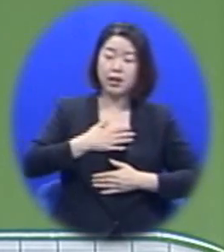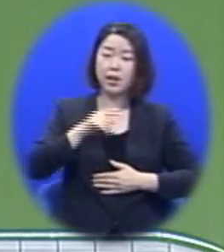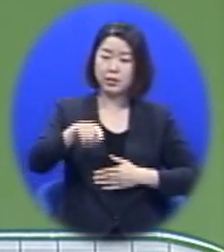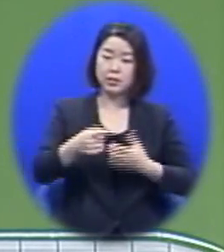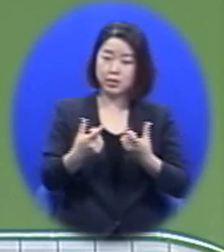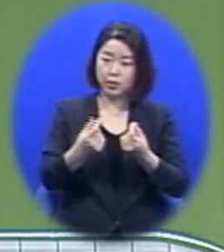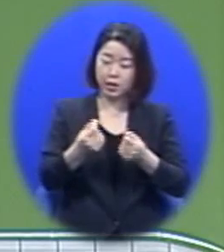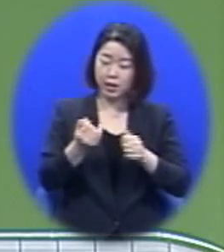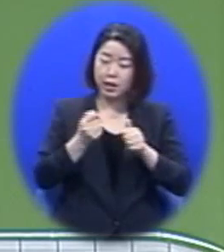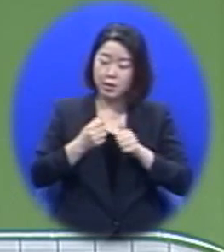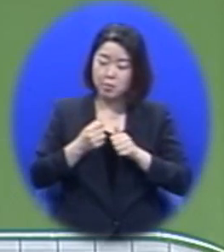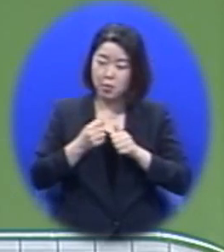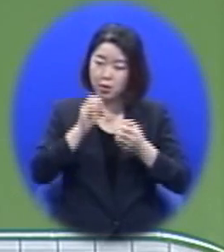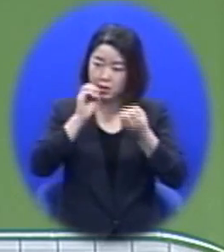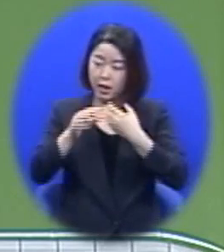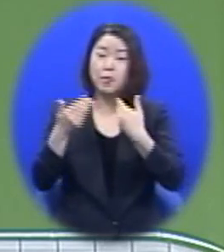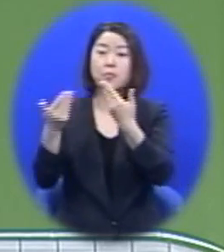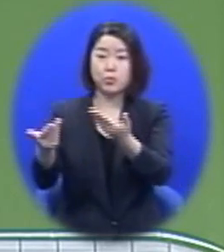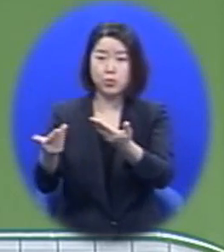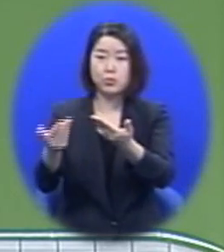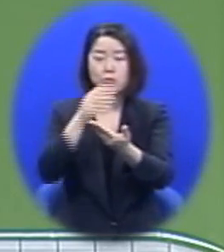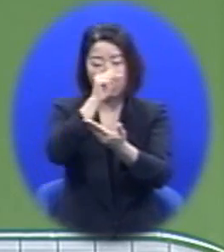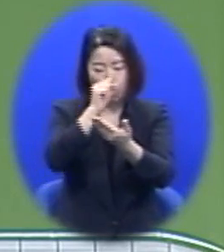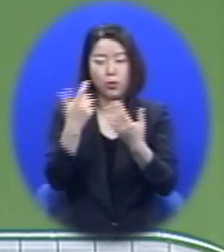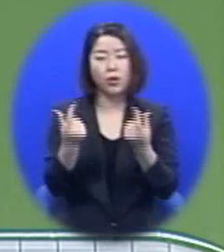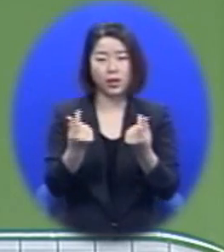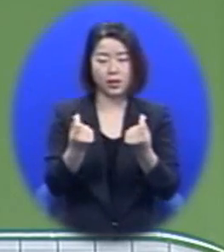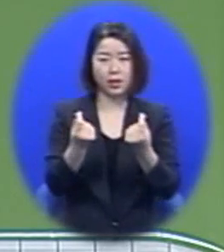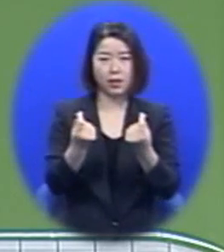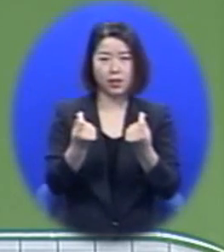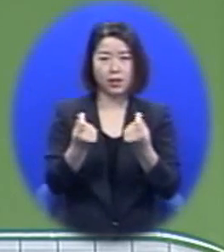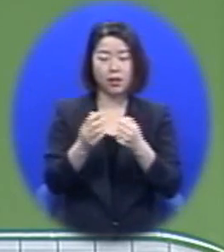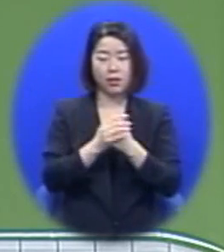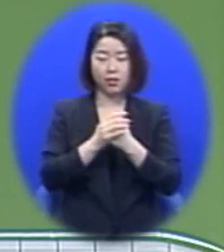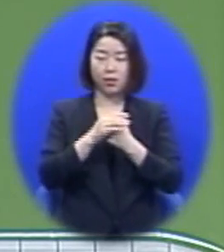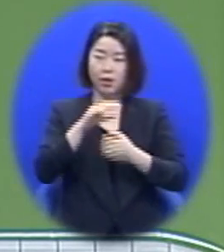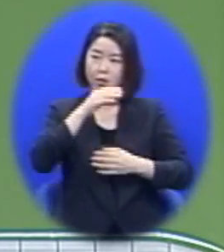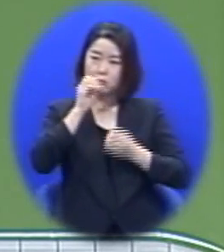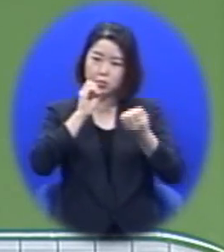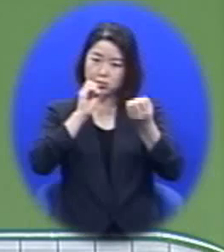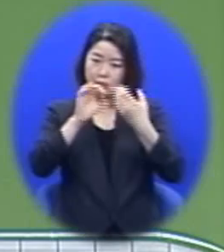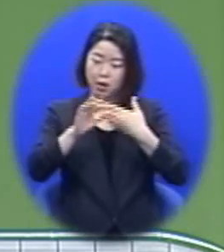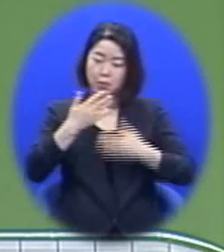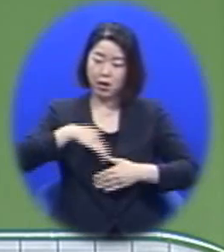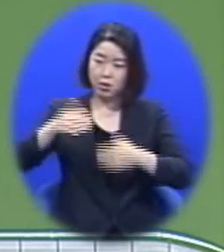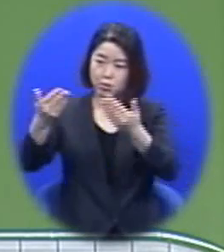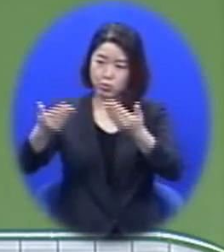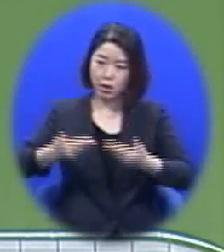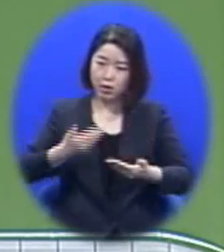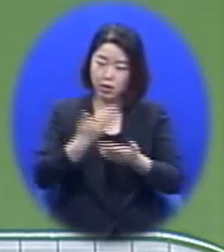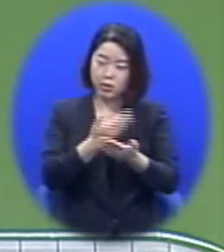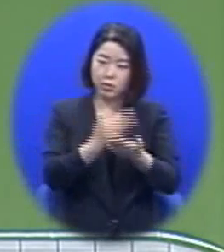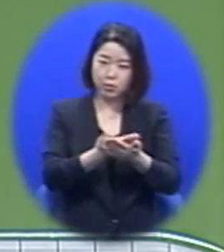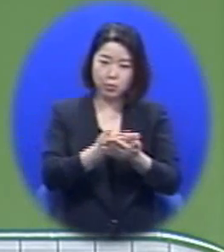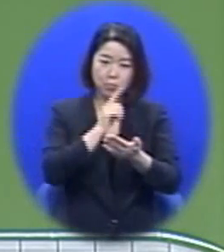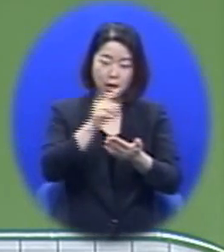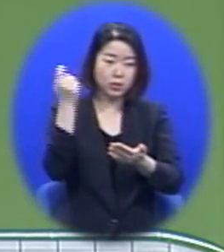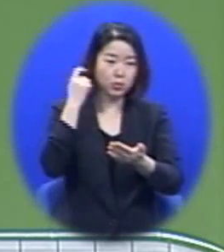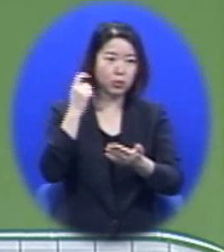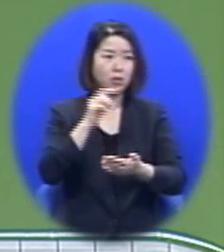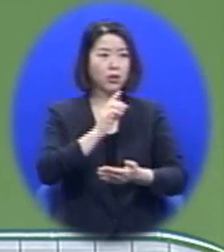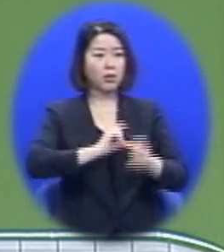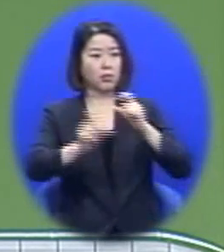있을 거예요.제 아내는 제가 정답을 알려달라고 하는 말을 듣고 더 어이없어 하는